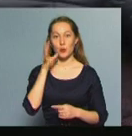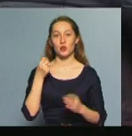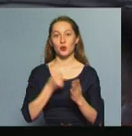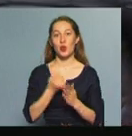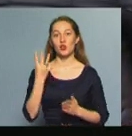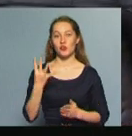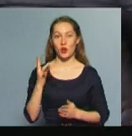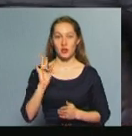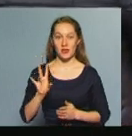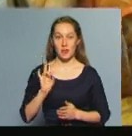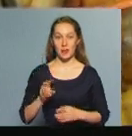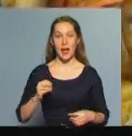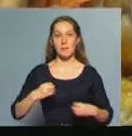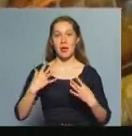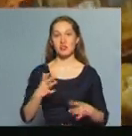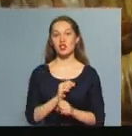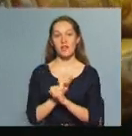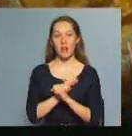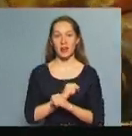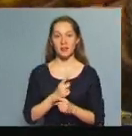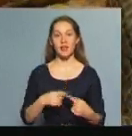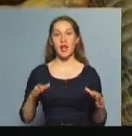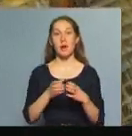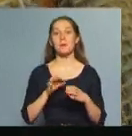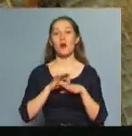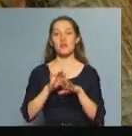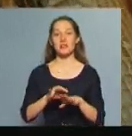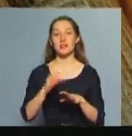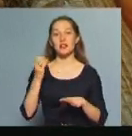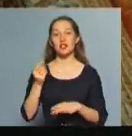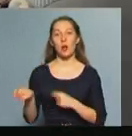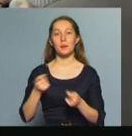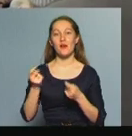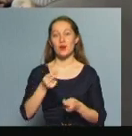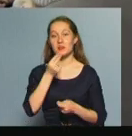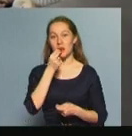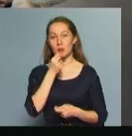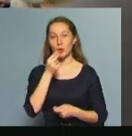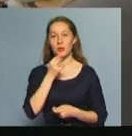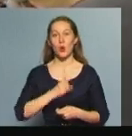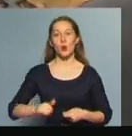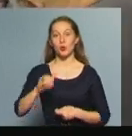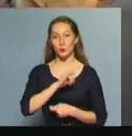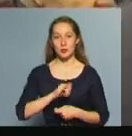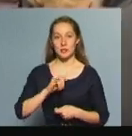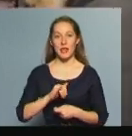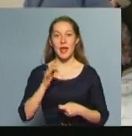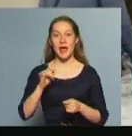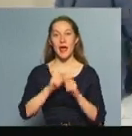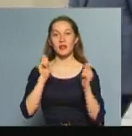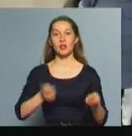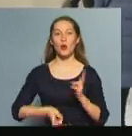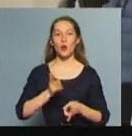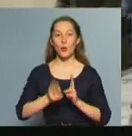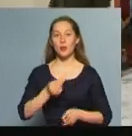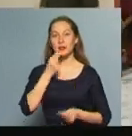4 ноября. В праздничные выходные организаторы обещают еще народный привоз с продуктами от фермеров Удмуртии, открытую кухню с